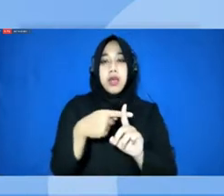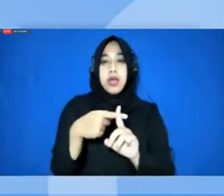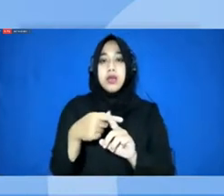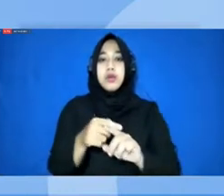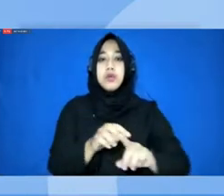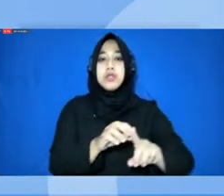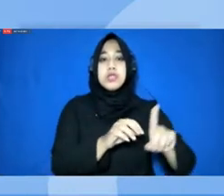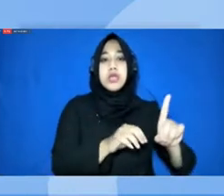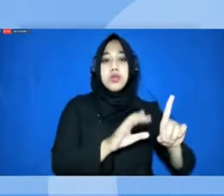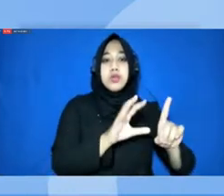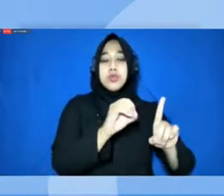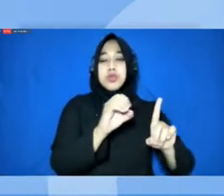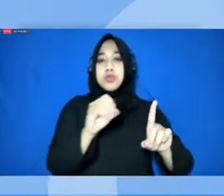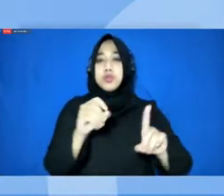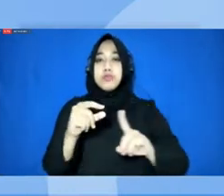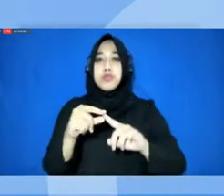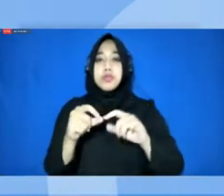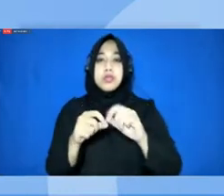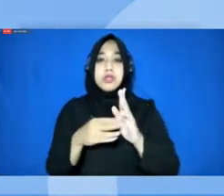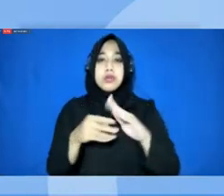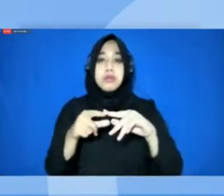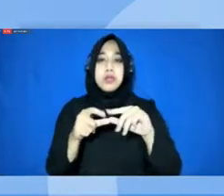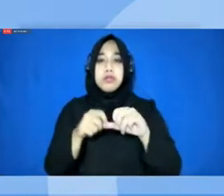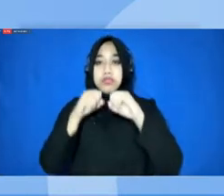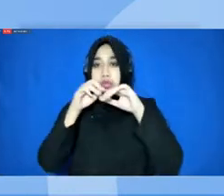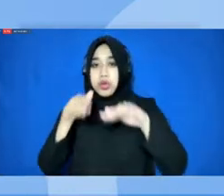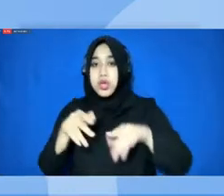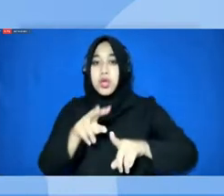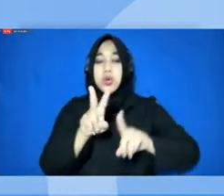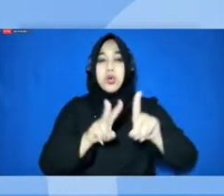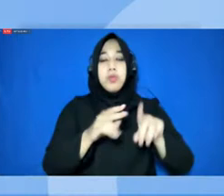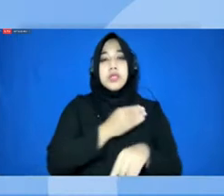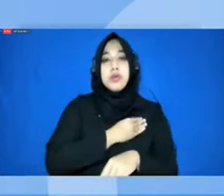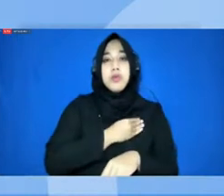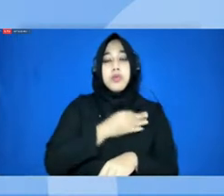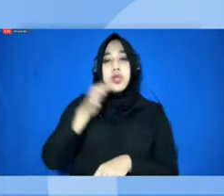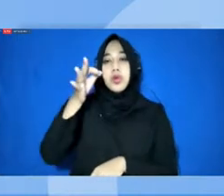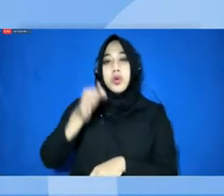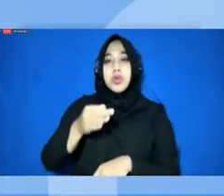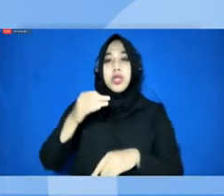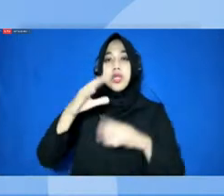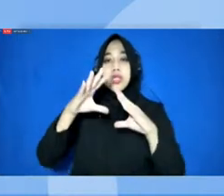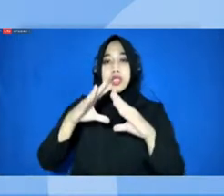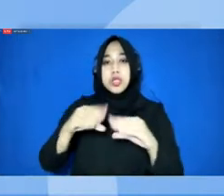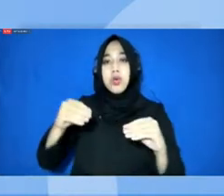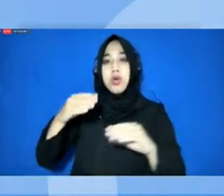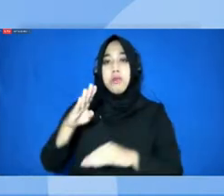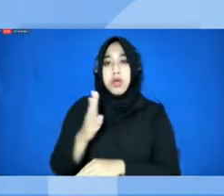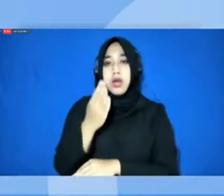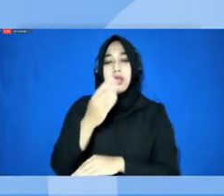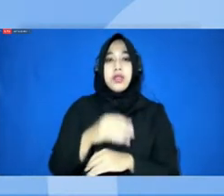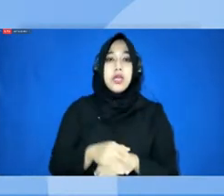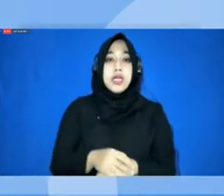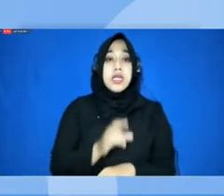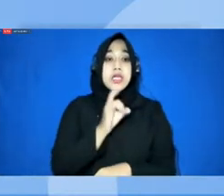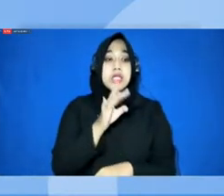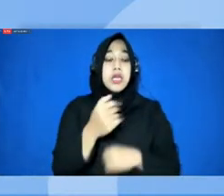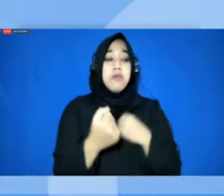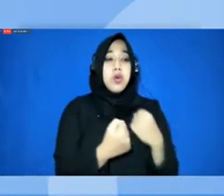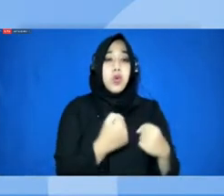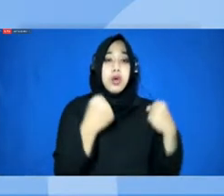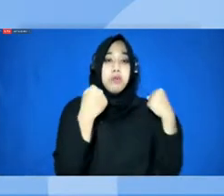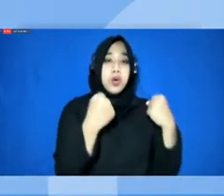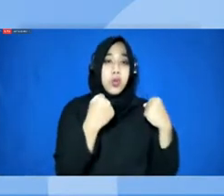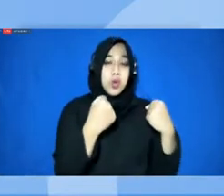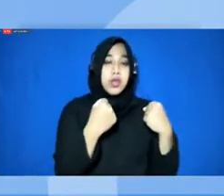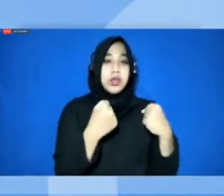100 puskesmas yang tersebar di 12 kabupaten kota di Jawa Barat. Selain melakukan penguatan